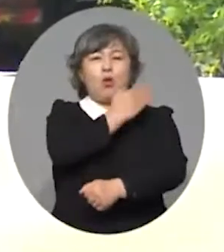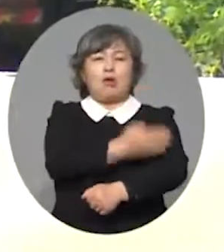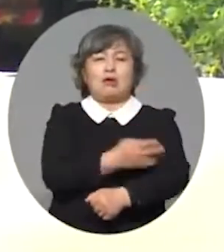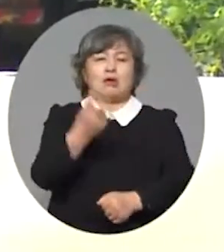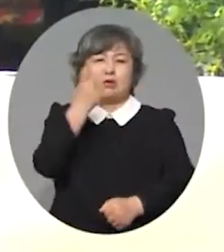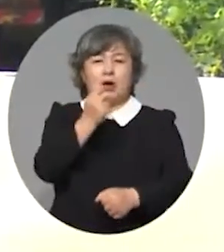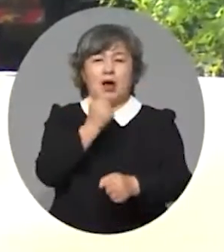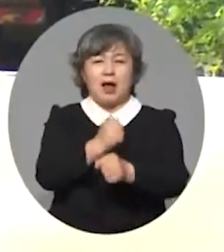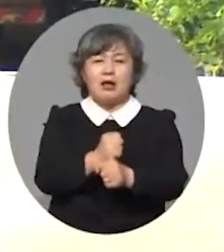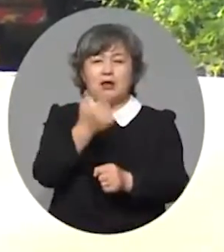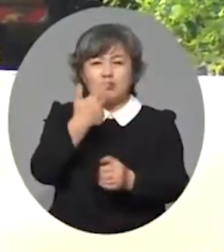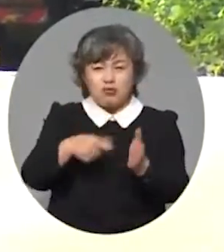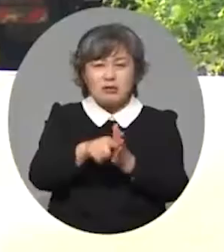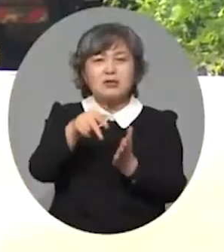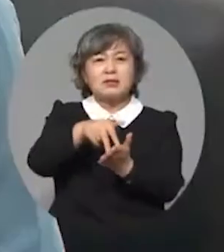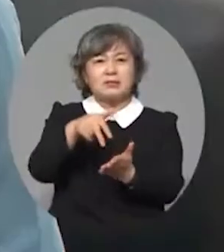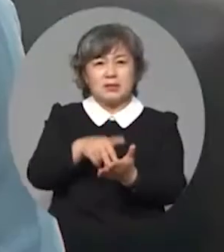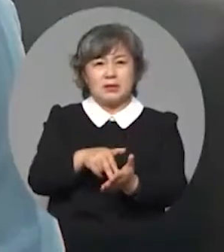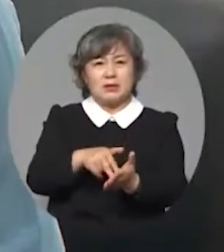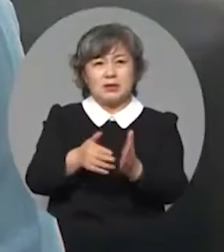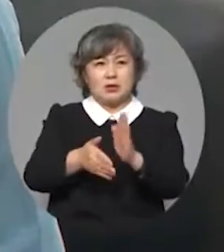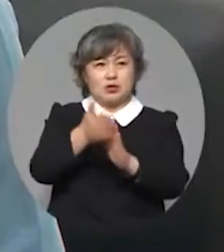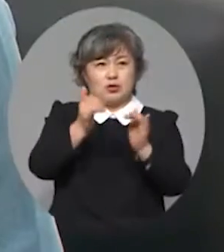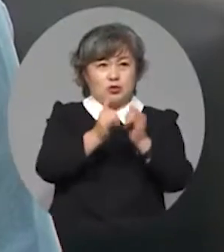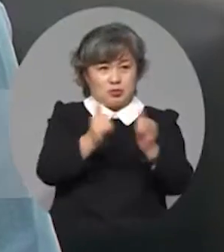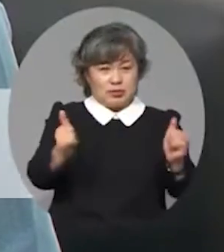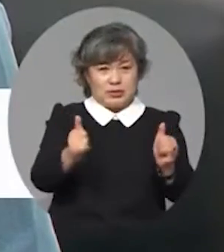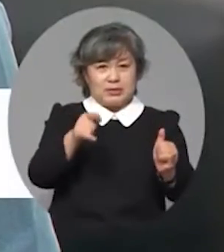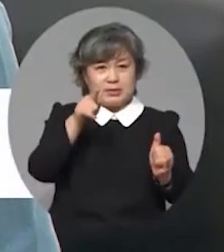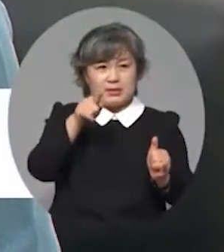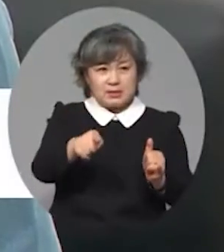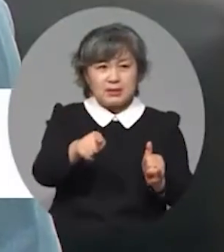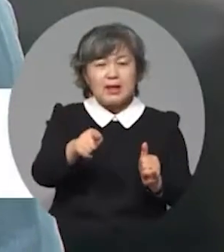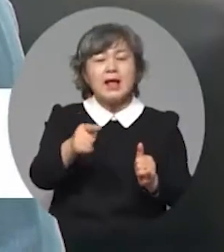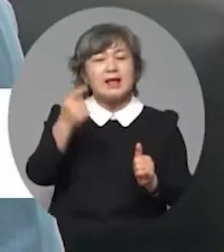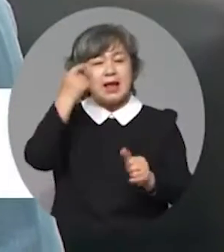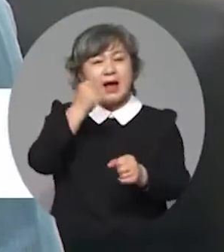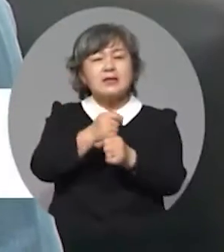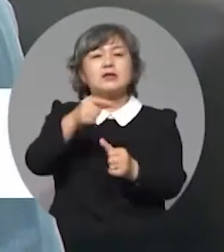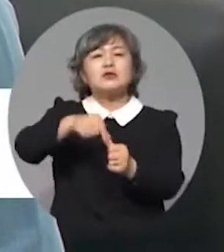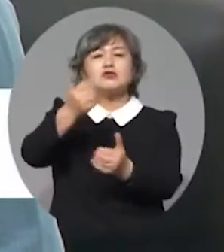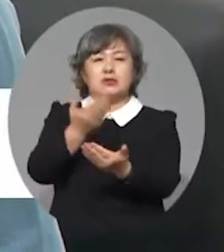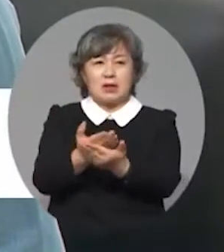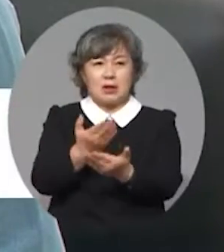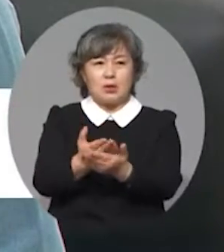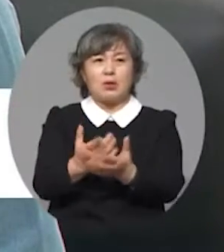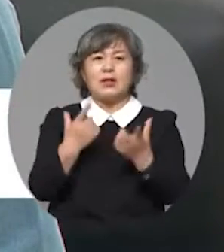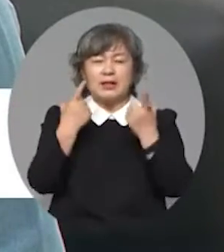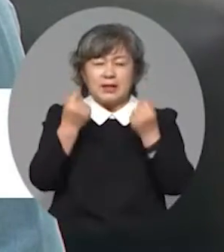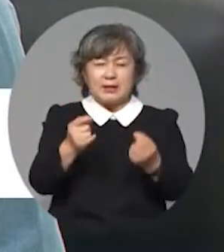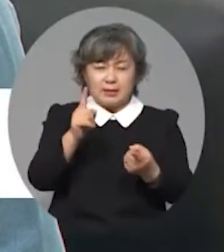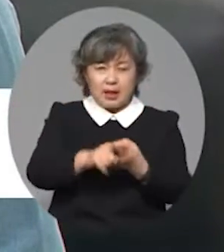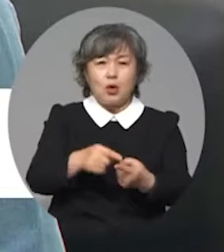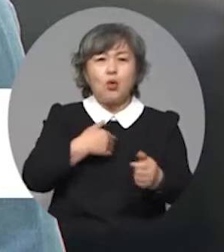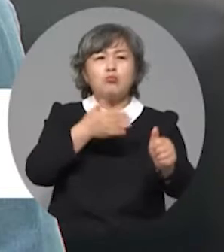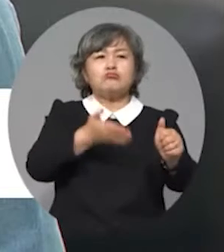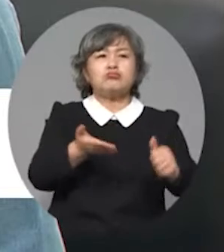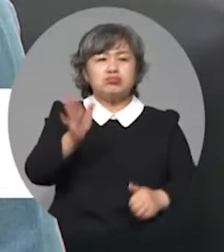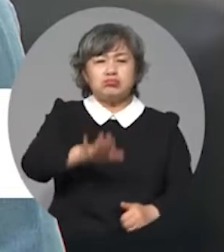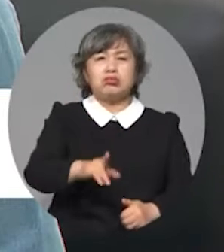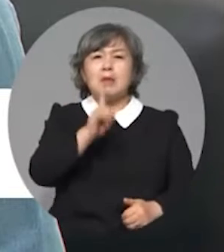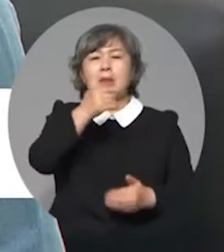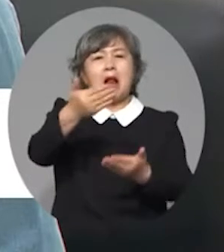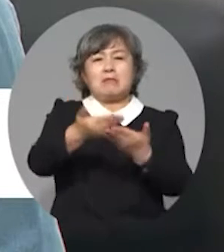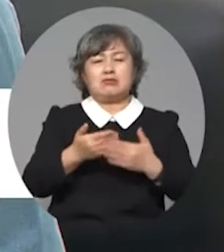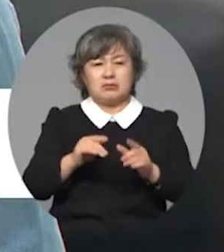위한 것이었다는 입장입니다. 주민의 의사를 반영해서 선출해달라고 돼 있으니까 그대로 좀 우리는 요구했는데 안